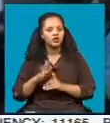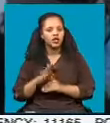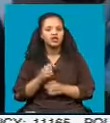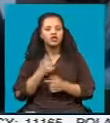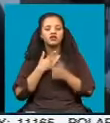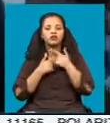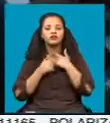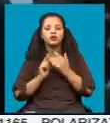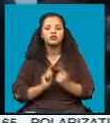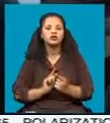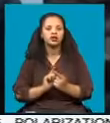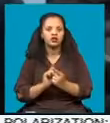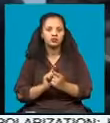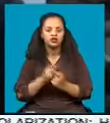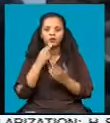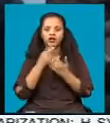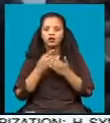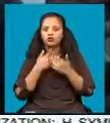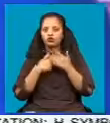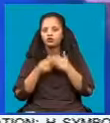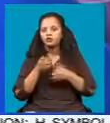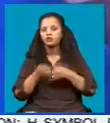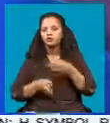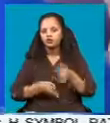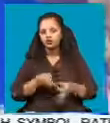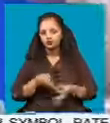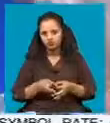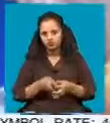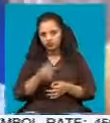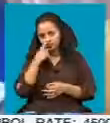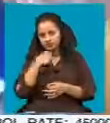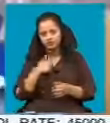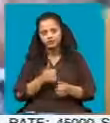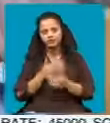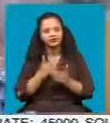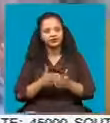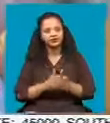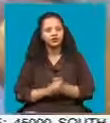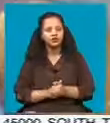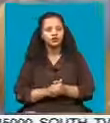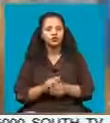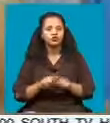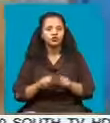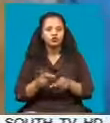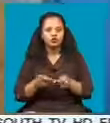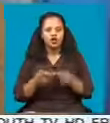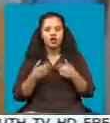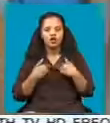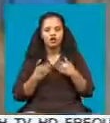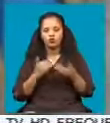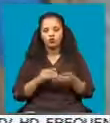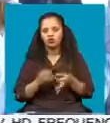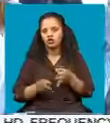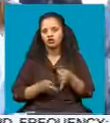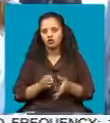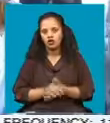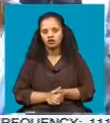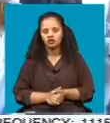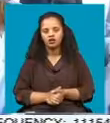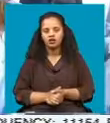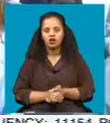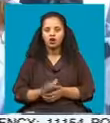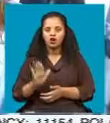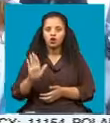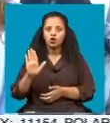የተነፋፈቁ የሚገናኙበት መልካም ምኞታቸውን የሚገልጹበት በእምነቱ ተከታይ ምእመናን ዘንድ ልዩ ቦታ ያለው ዕለት መሆኑንም ገልጸዋል። በጎፋ አካባቢ